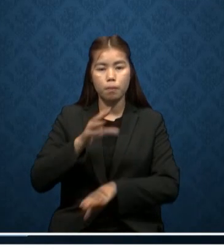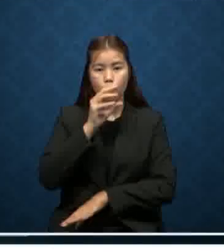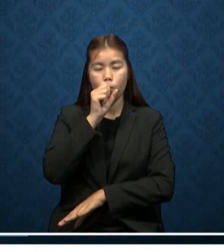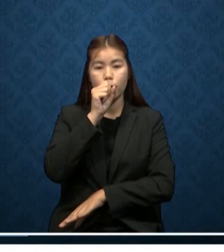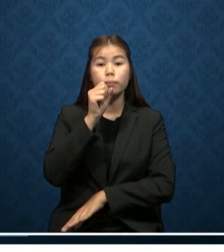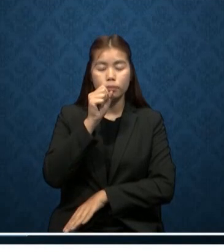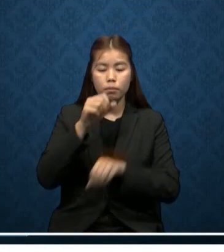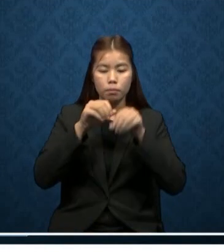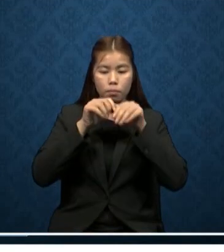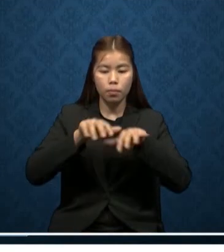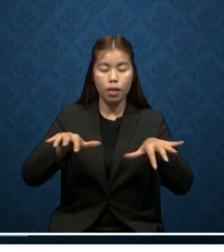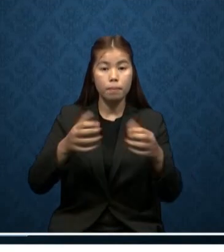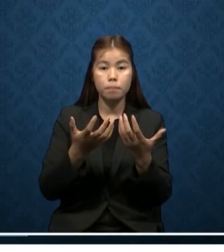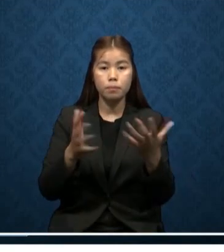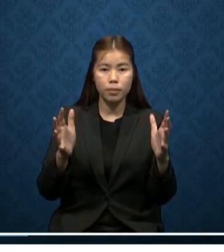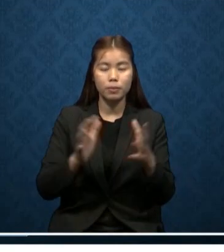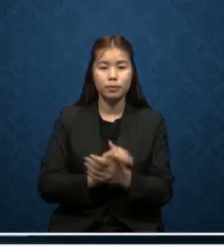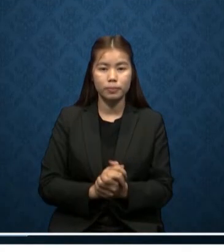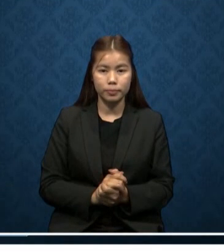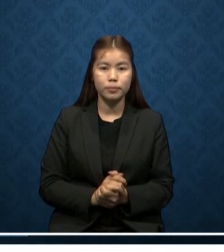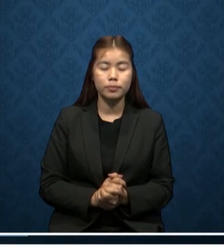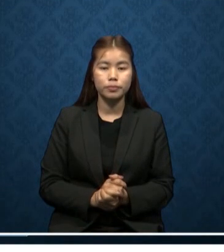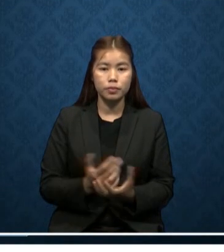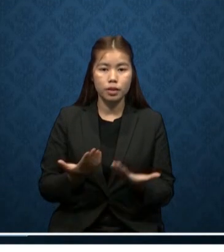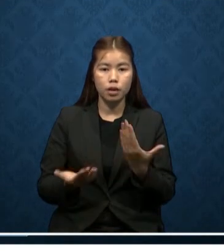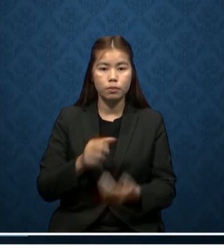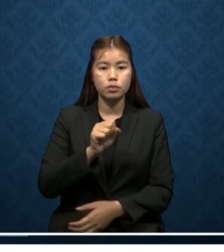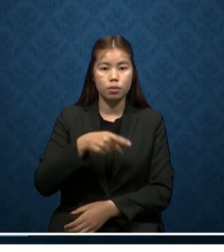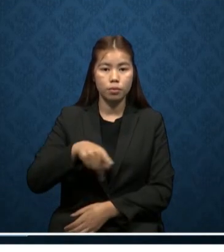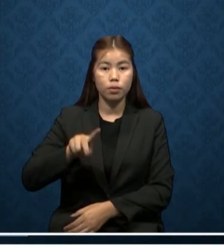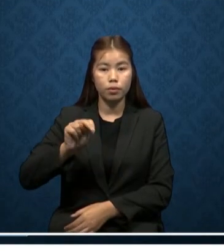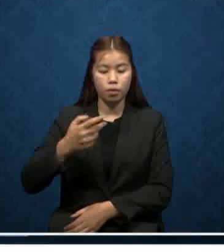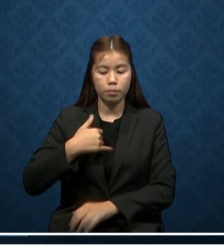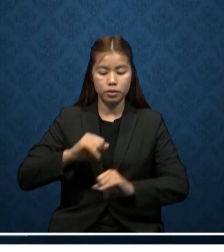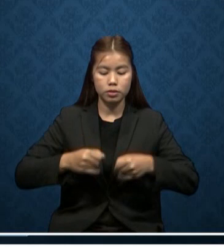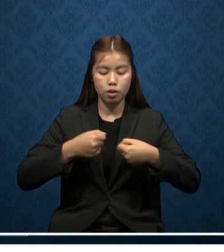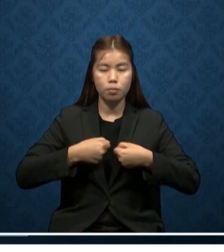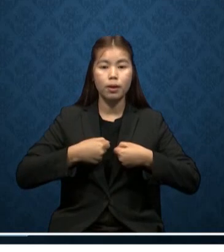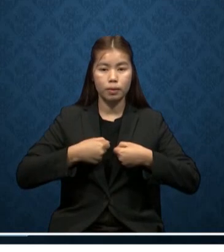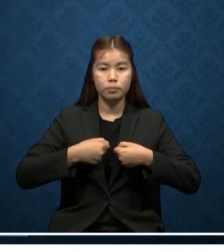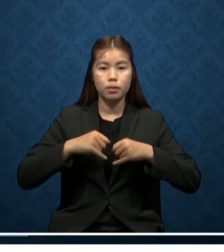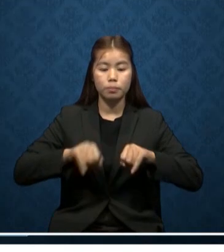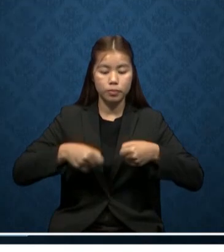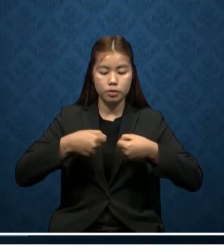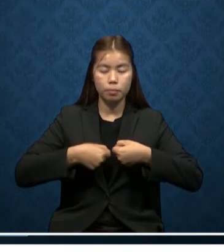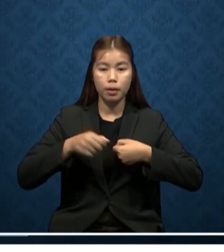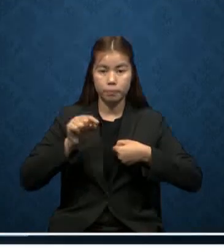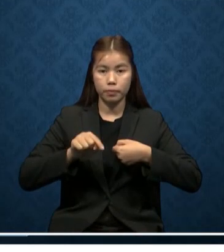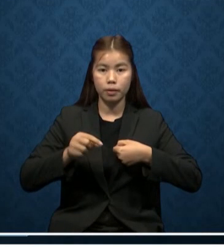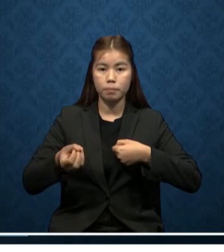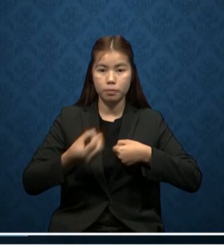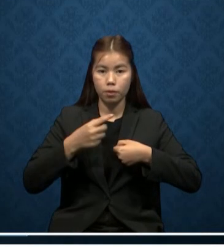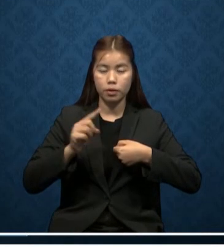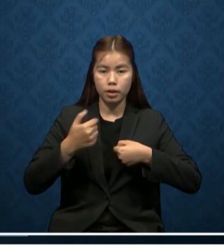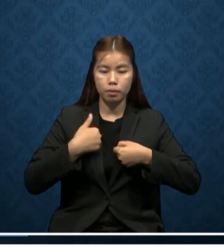ฮะแล้วก็สปนเองซึ่งเป็นเจ้าภาพจ 3เนี่ยก็บอกว่าตัว